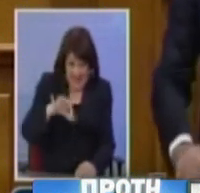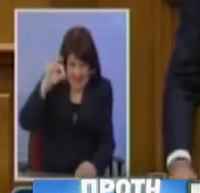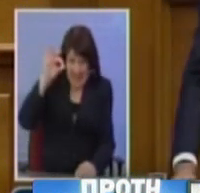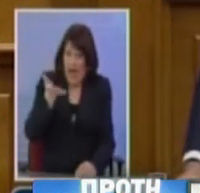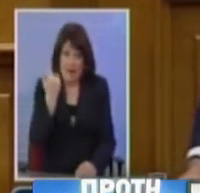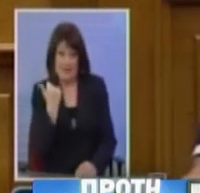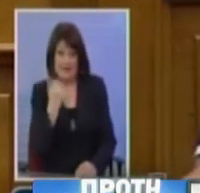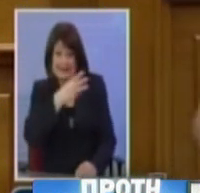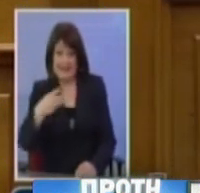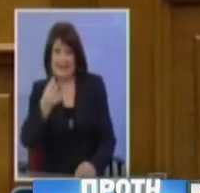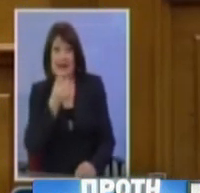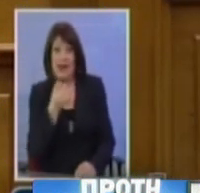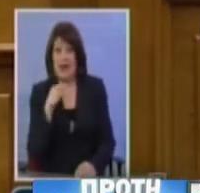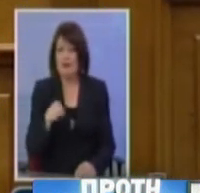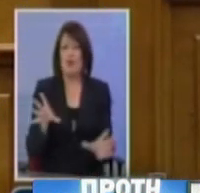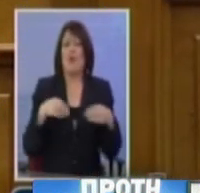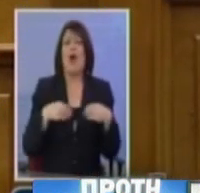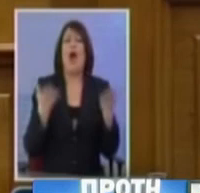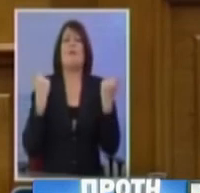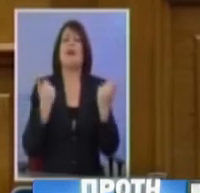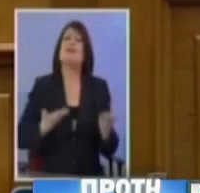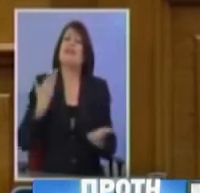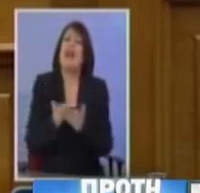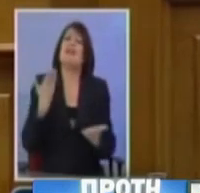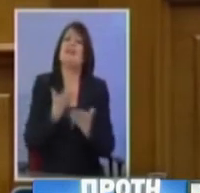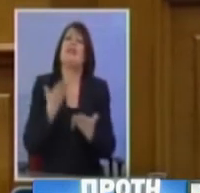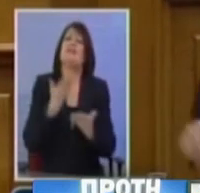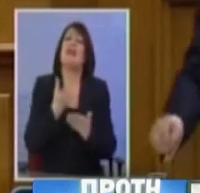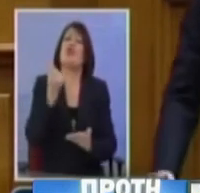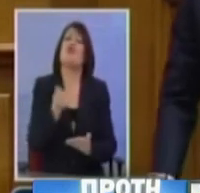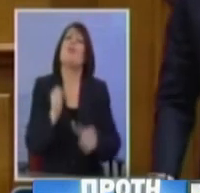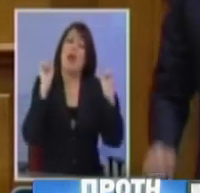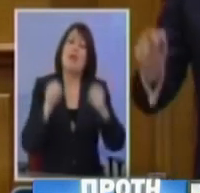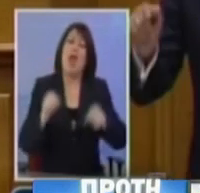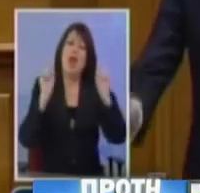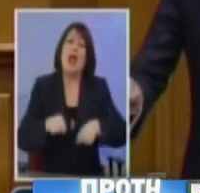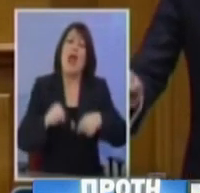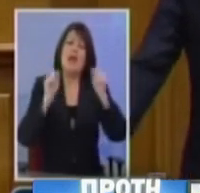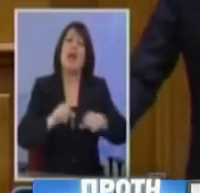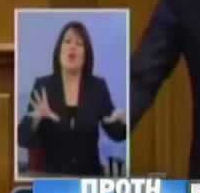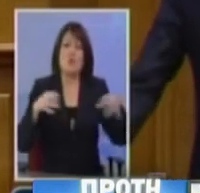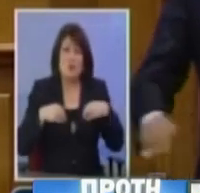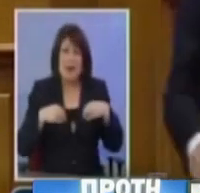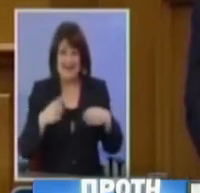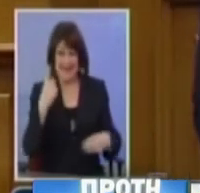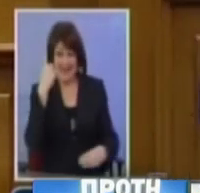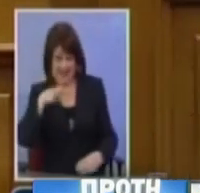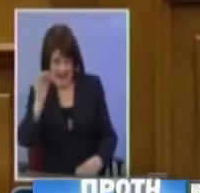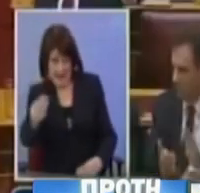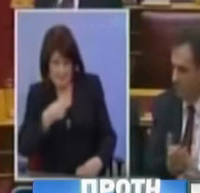μία ανακοίνωση του ΣΥΡΙΖΑ που να μην δέχεται ένα οικονομικά αίτημα ή ασδήποτε ομάδα του πληθυσμού. Και παρακαλώ αν υπάρχει και το ένα